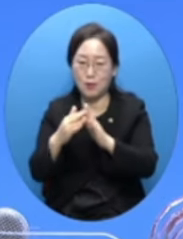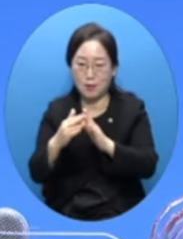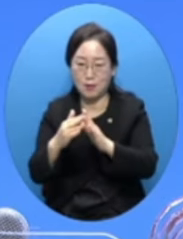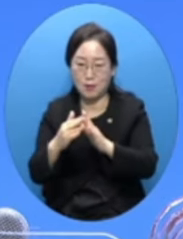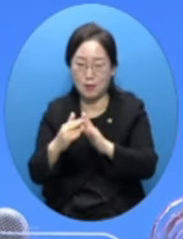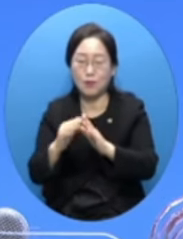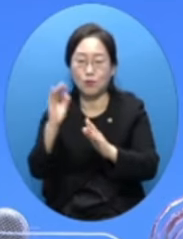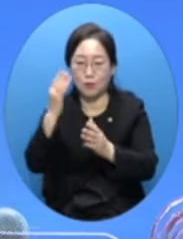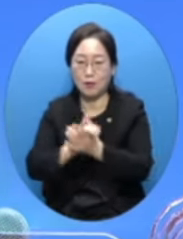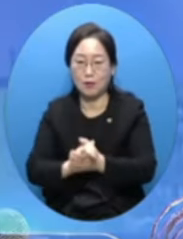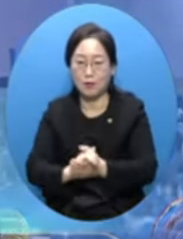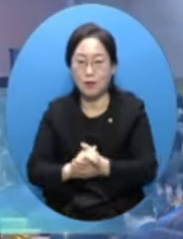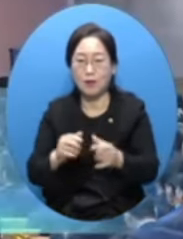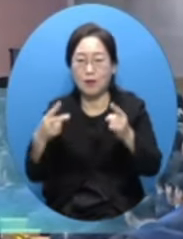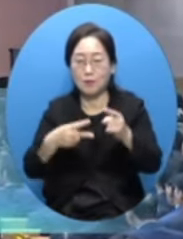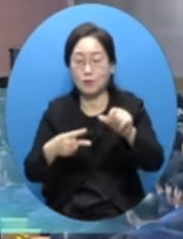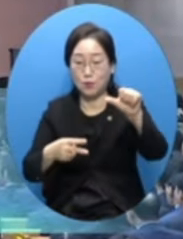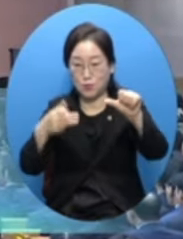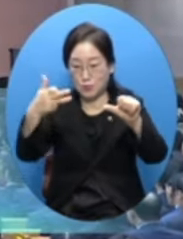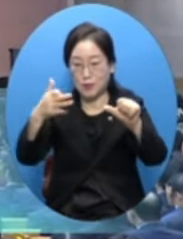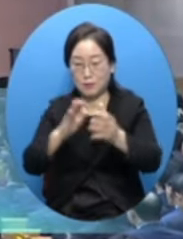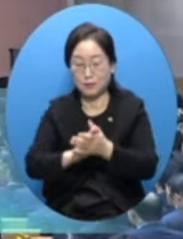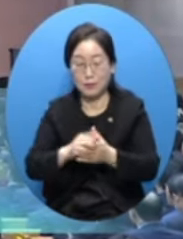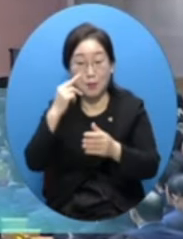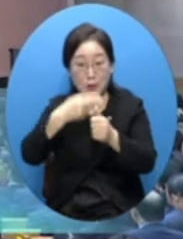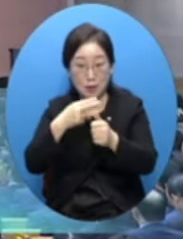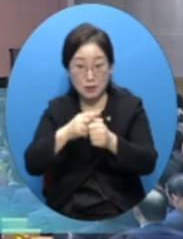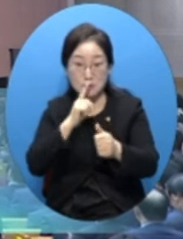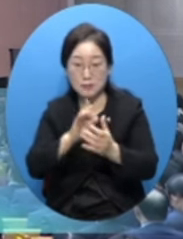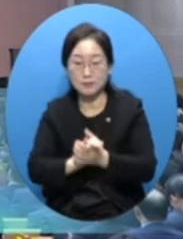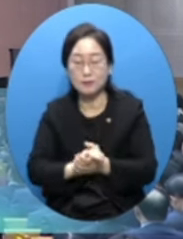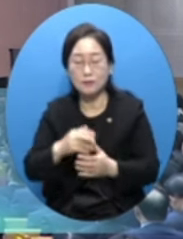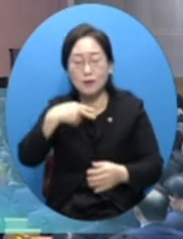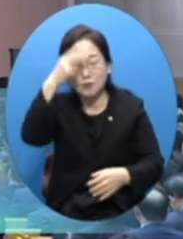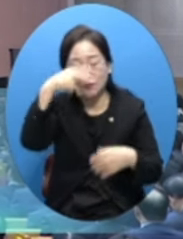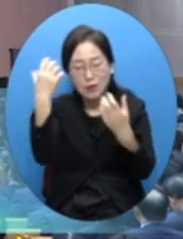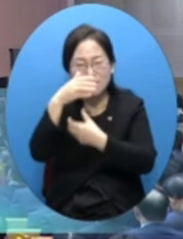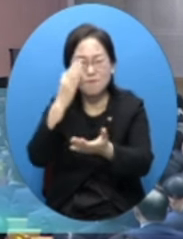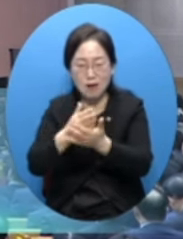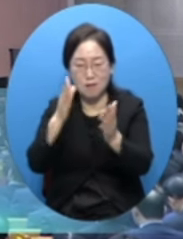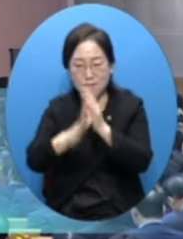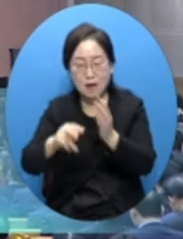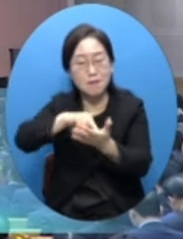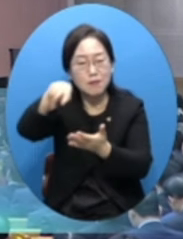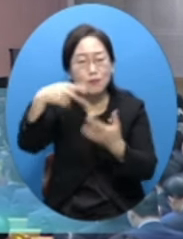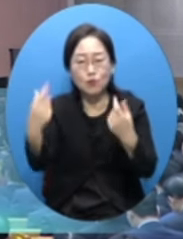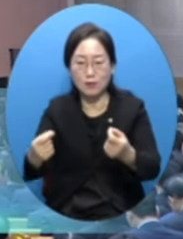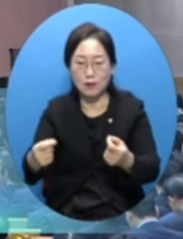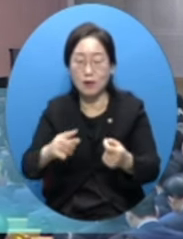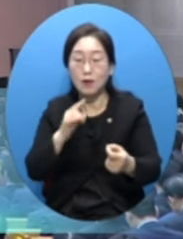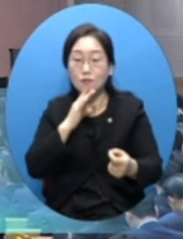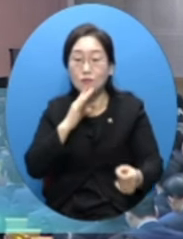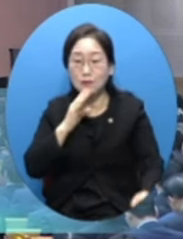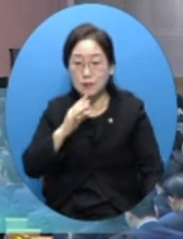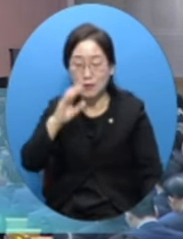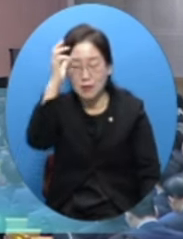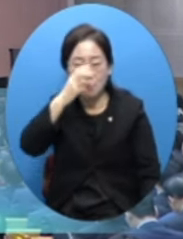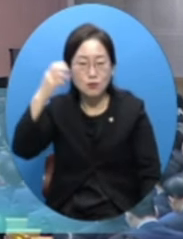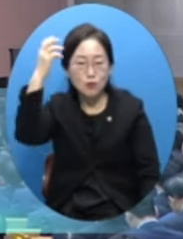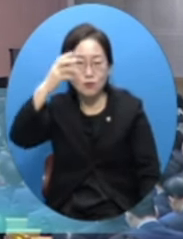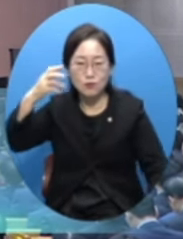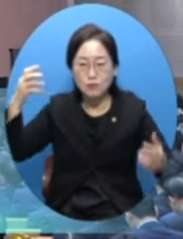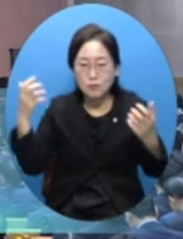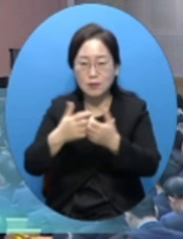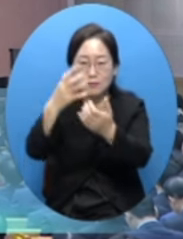에베소 5장 18절에 사도 바울이 이와 같이 권면했습니다. 술 취하지 말라 이는 방탕한 것이니 오직